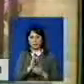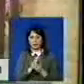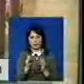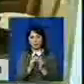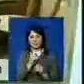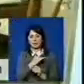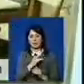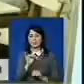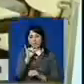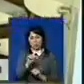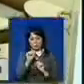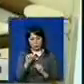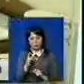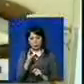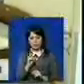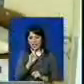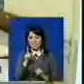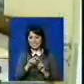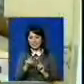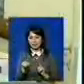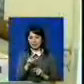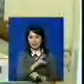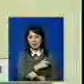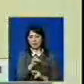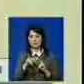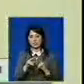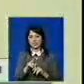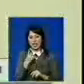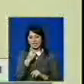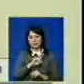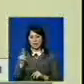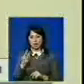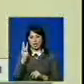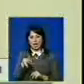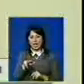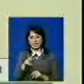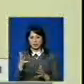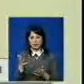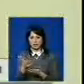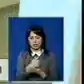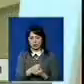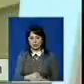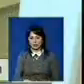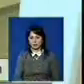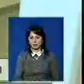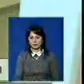ბინაზე მოემსახურება ბავშვებს. ერთი წლის მანძილზე ჰოსპისის მშენებლობისთვის 1 მილიონ ლარზე მეტი შეგროვდა.